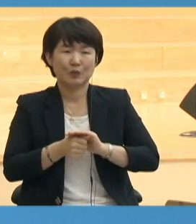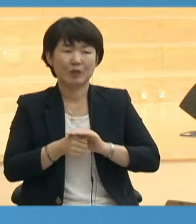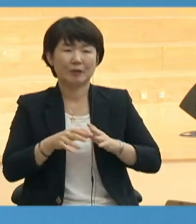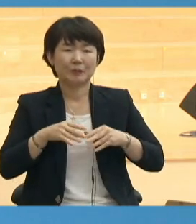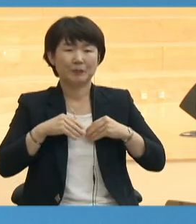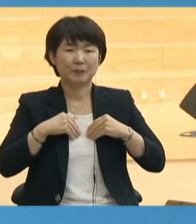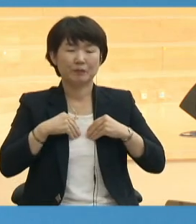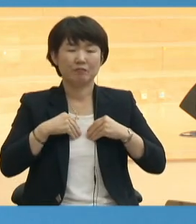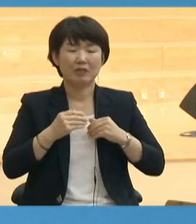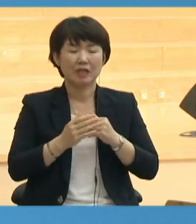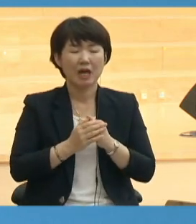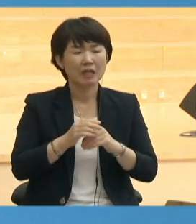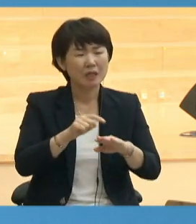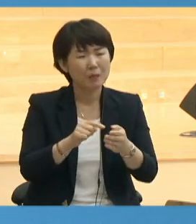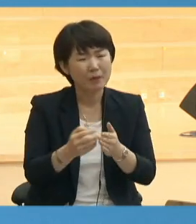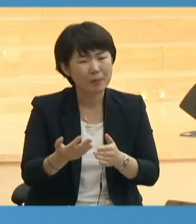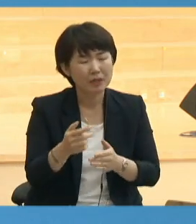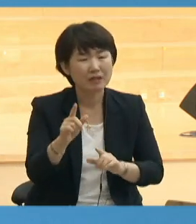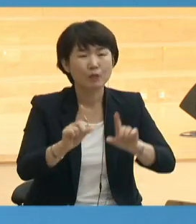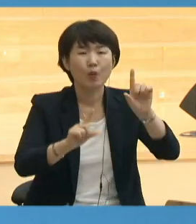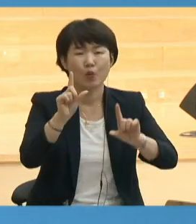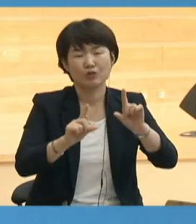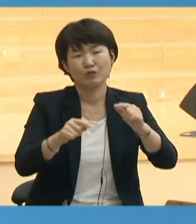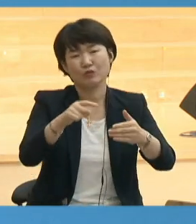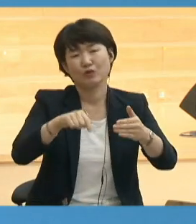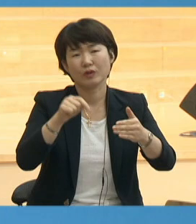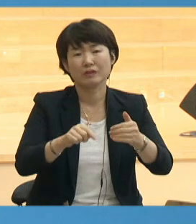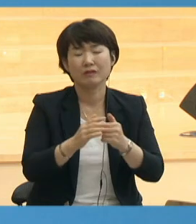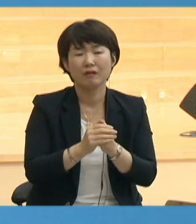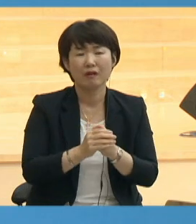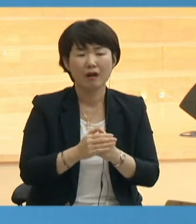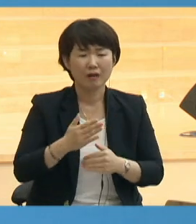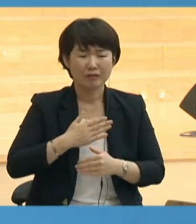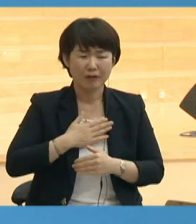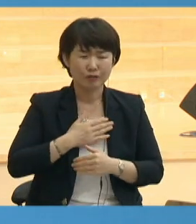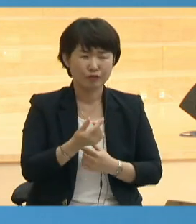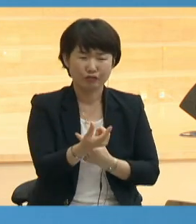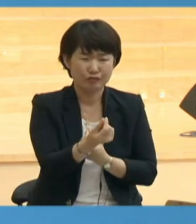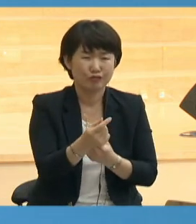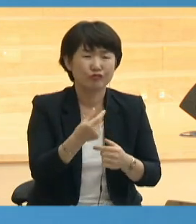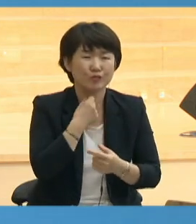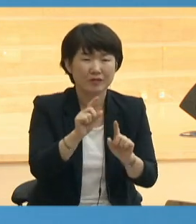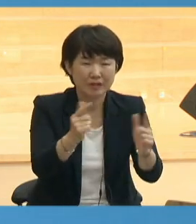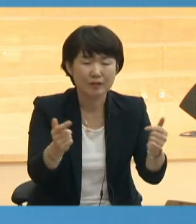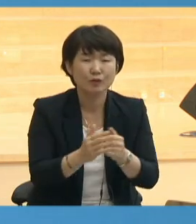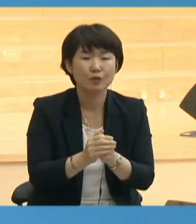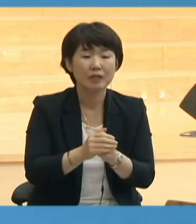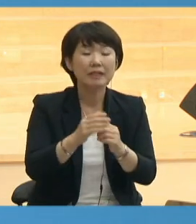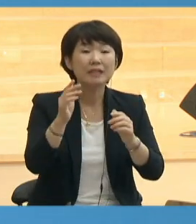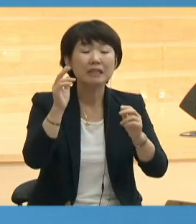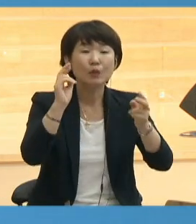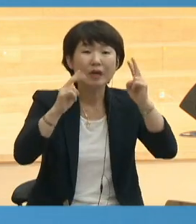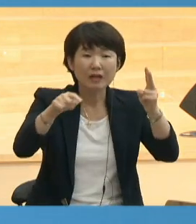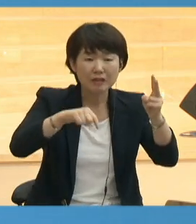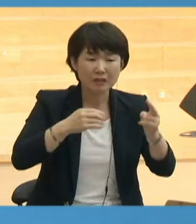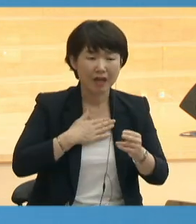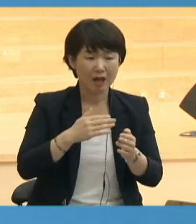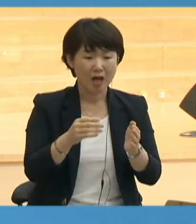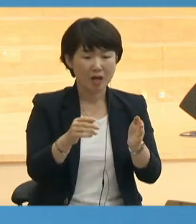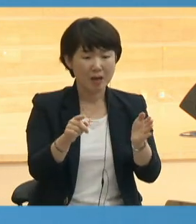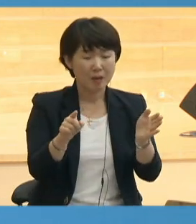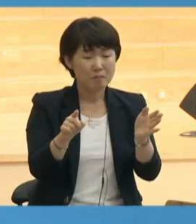가슴아픈 이런 현실 앞에서 남들 그러고 싶어요 직장에서 내가 예수쟁이 란 말을 내가